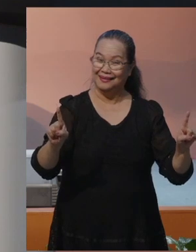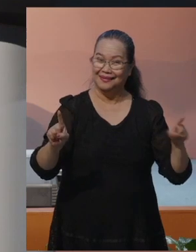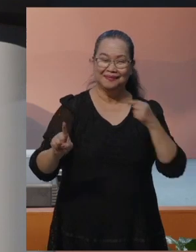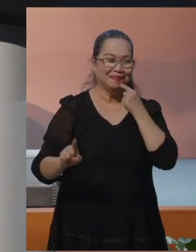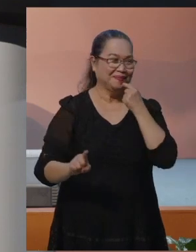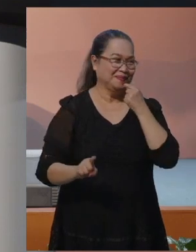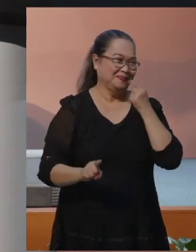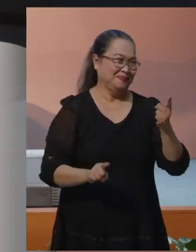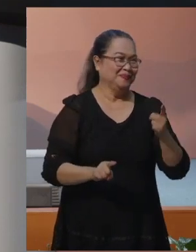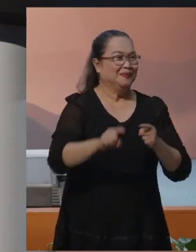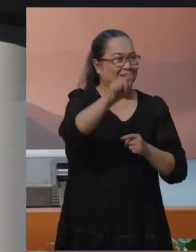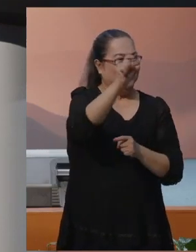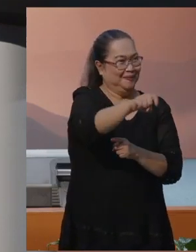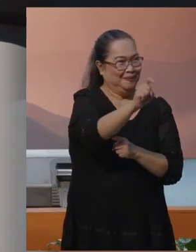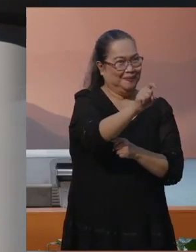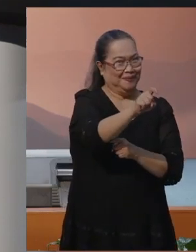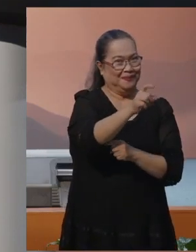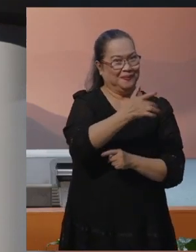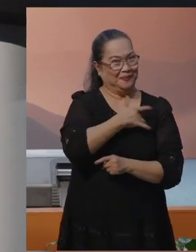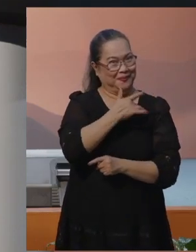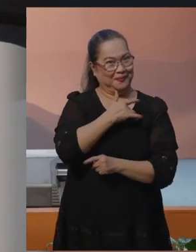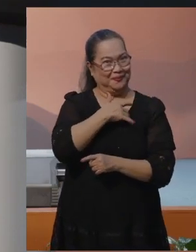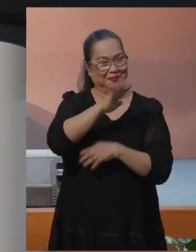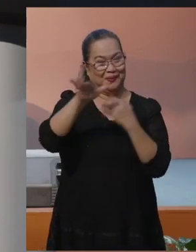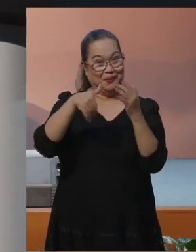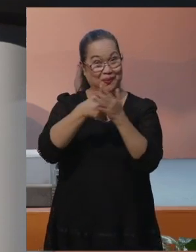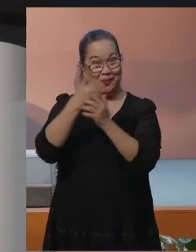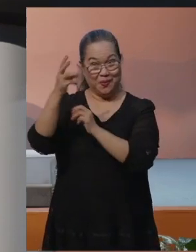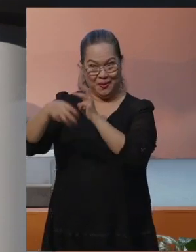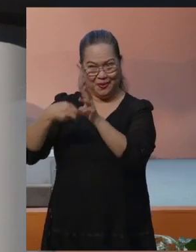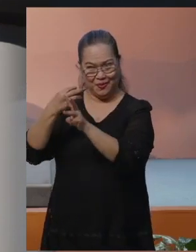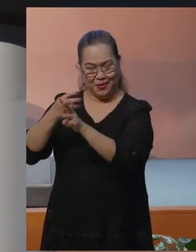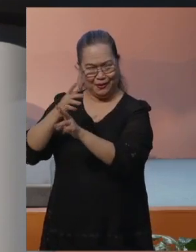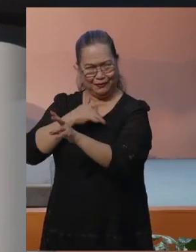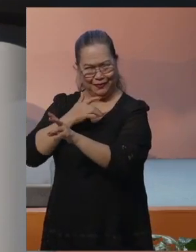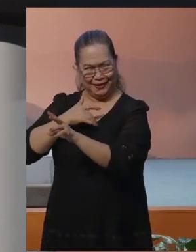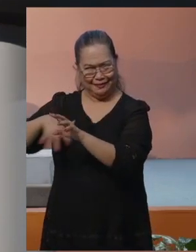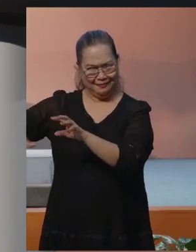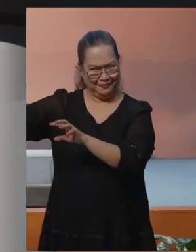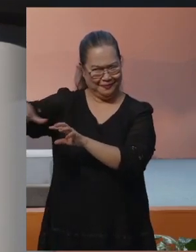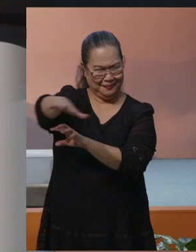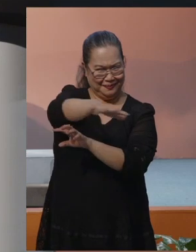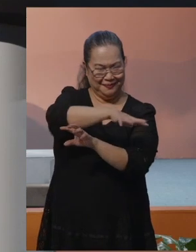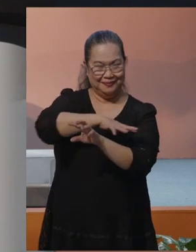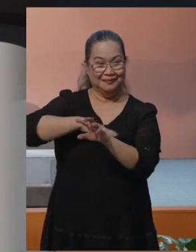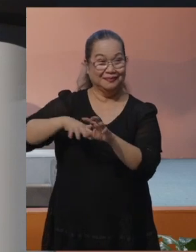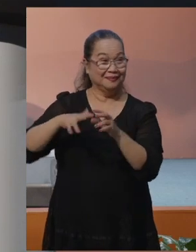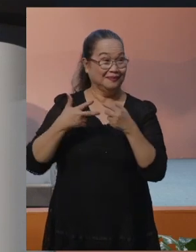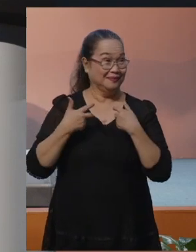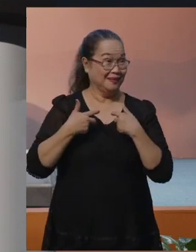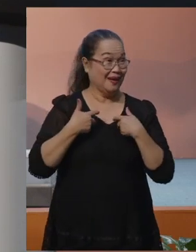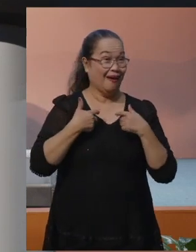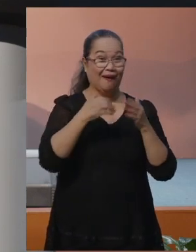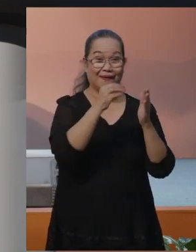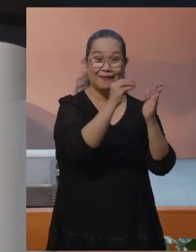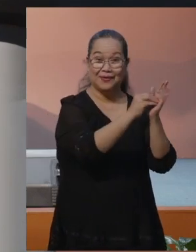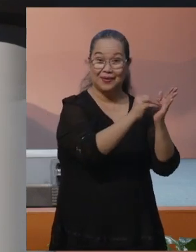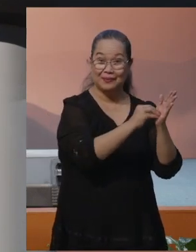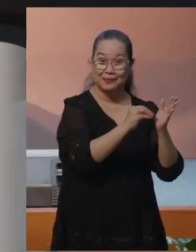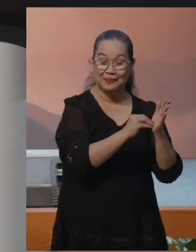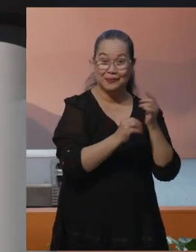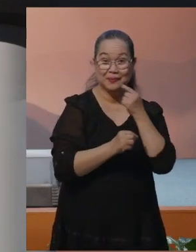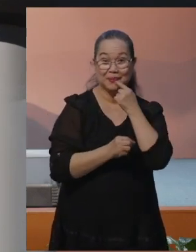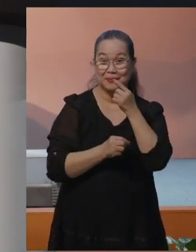sabihin na natin na dapat naramdaman ito sa ibang parts ng buong mundo. Meron namang mga record. Sabi ng